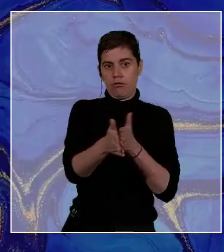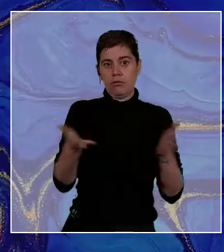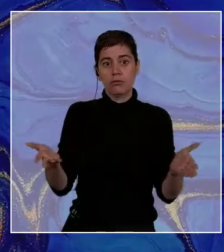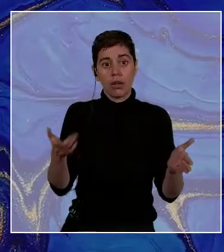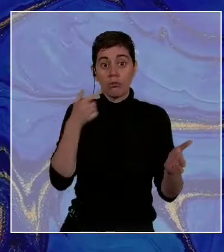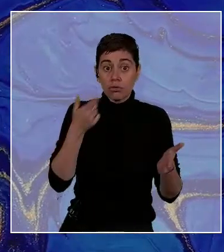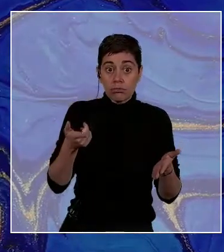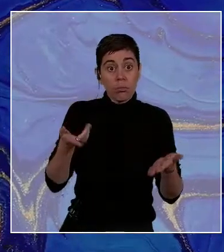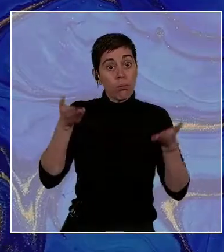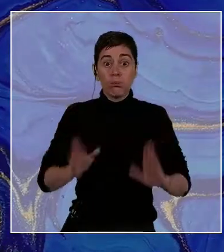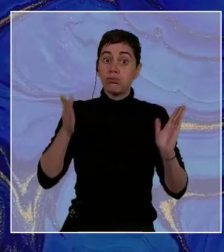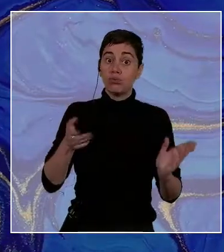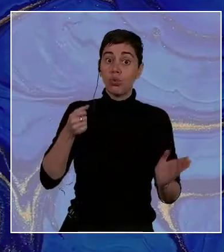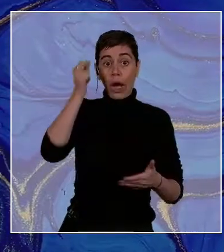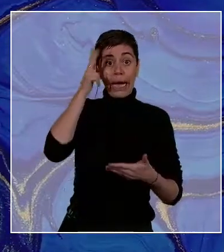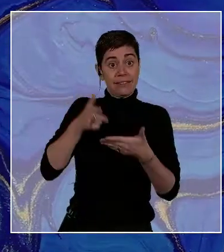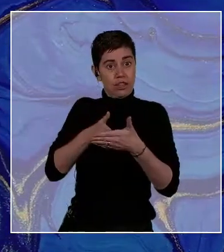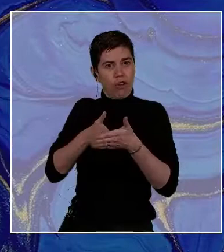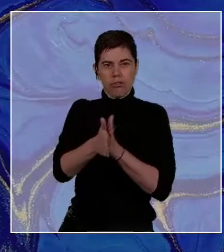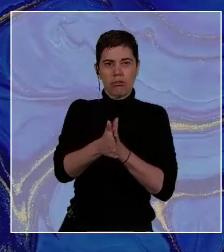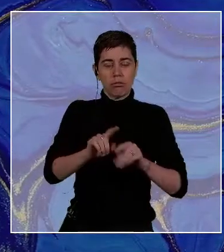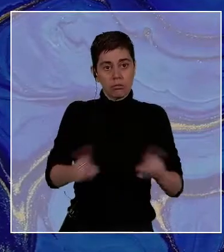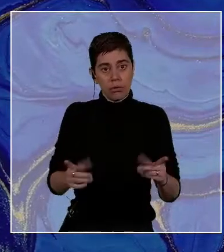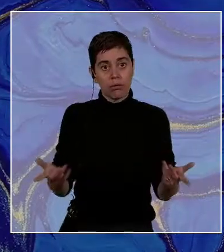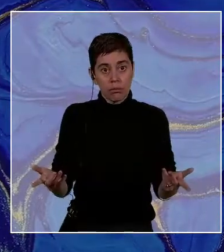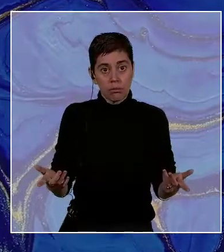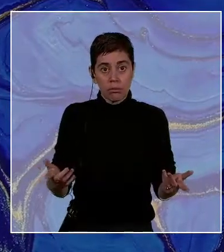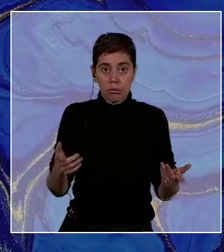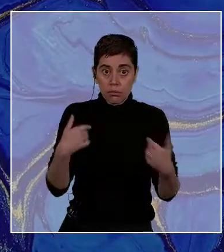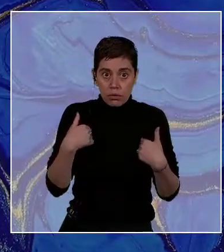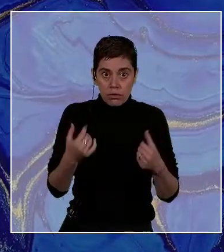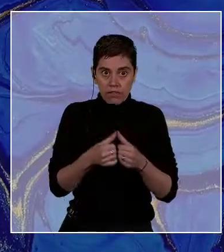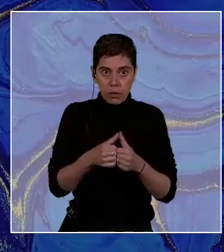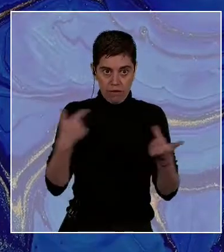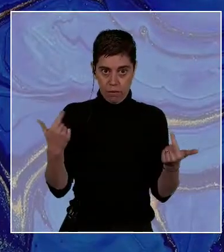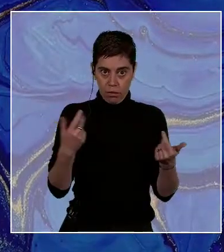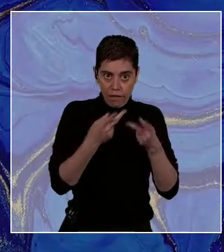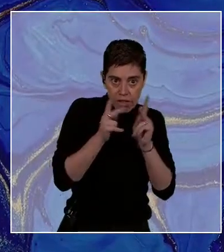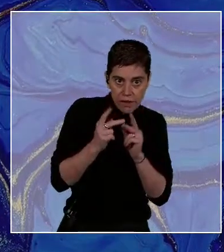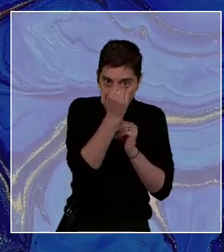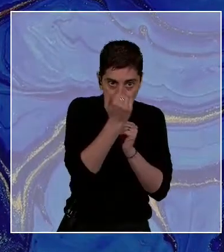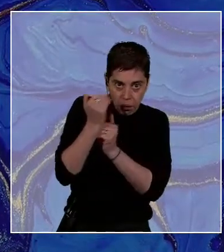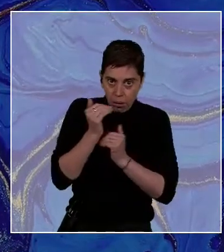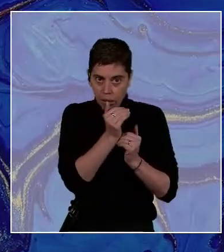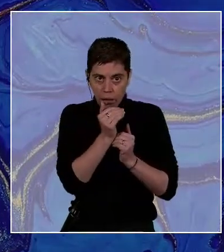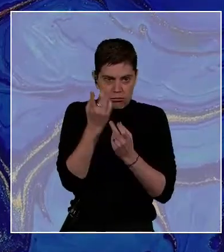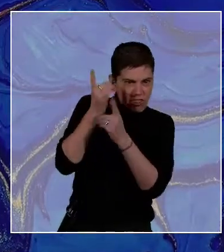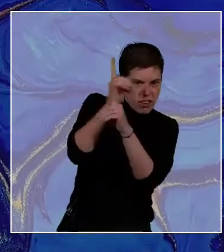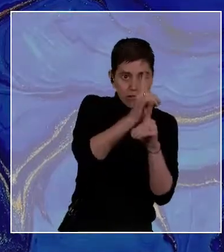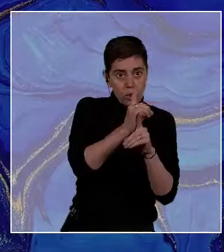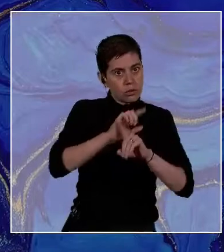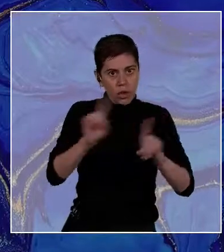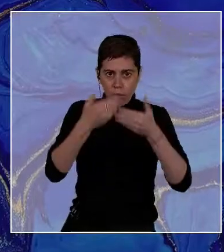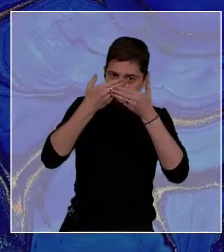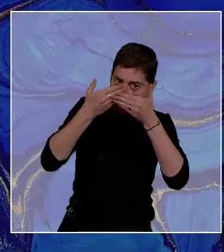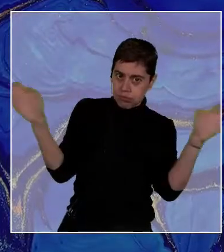pas et il ne s'agit pas de s'enfermer, de se replier sur le protectionnisme, sur la défense, mais il faut être ouvert au changement, ou en